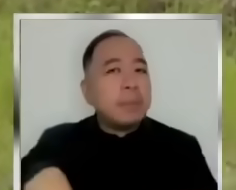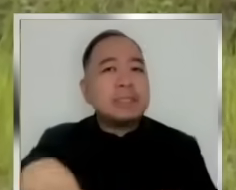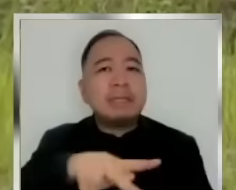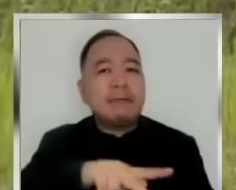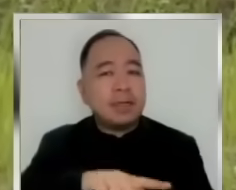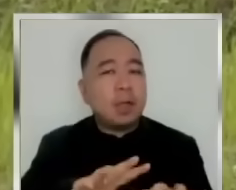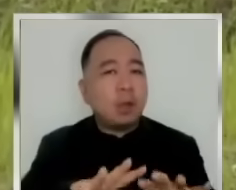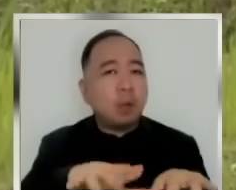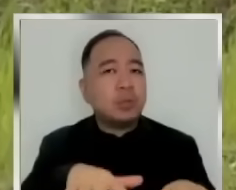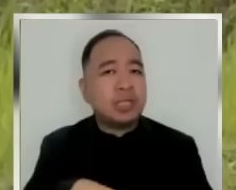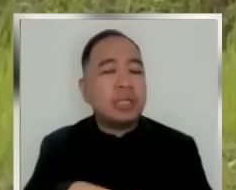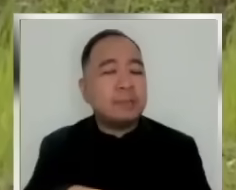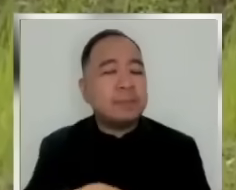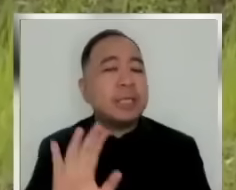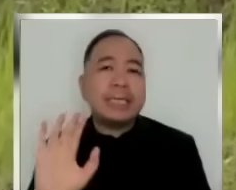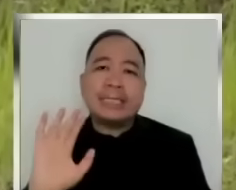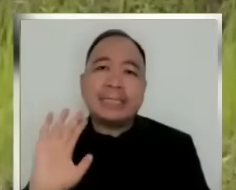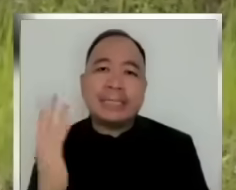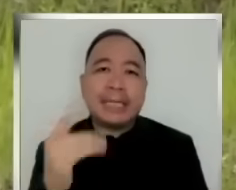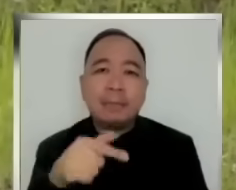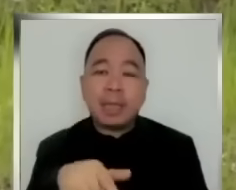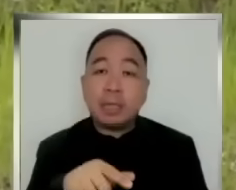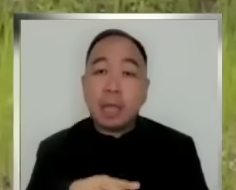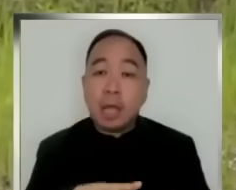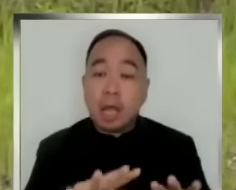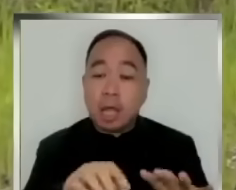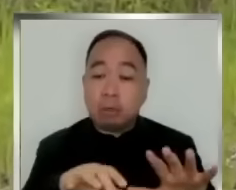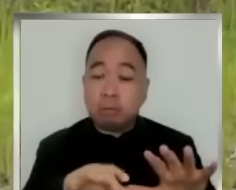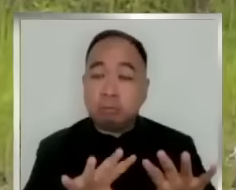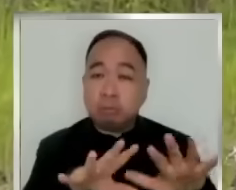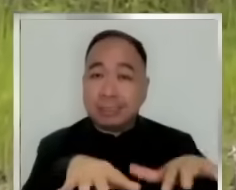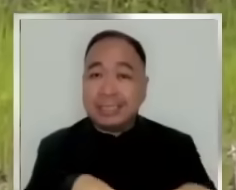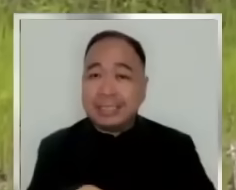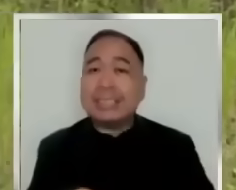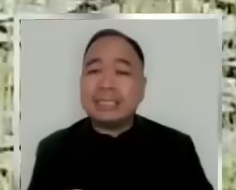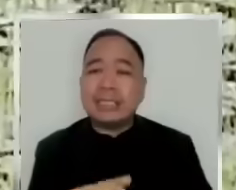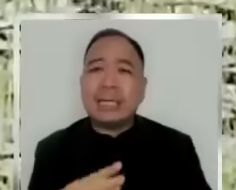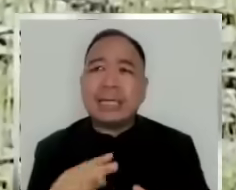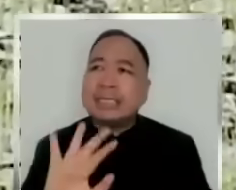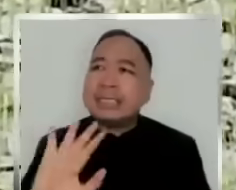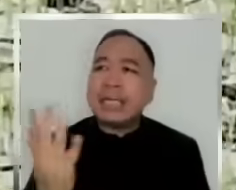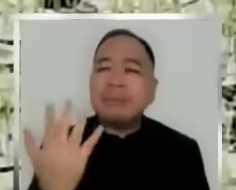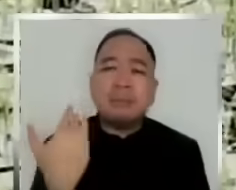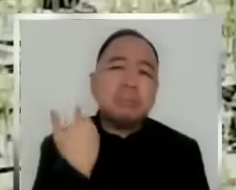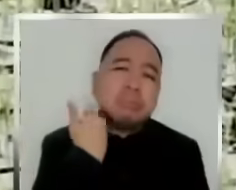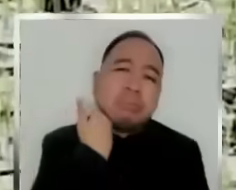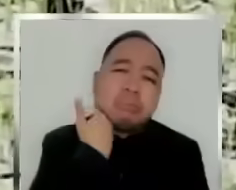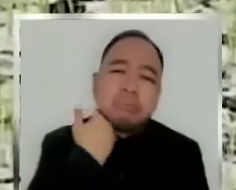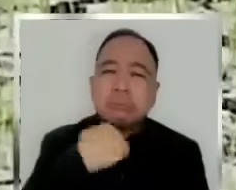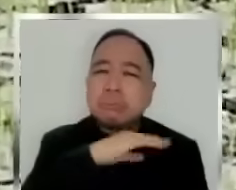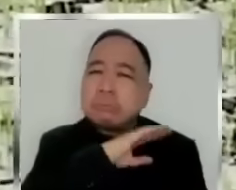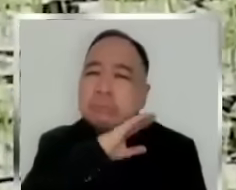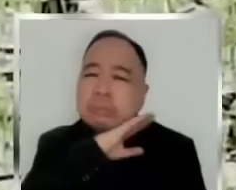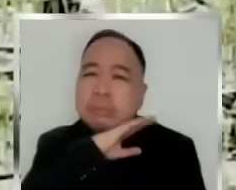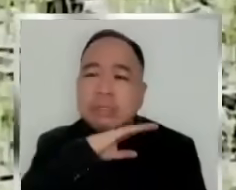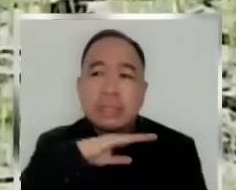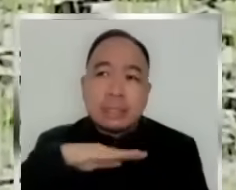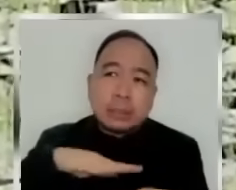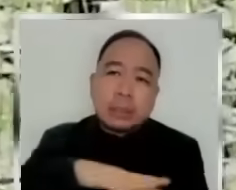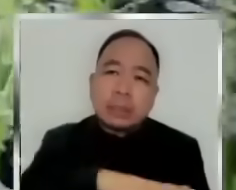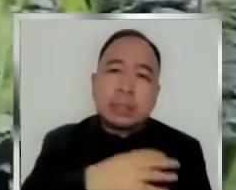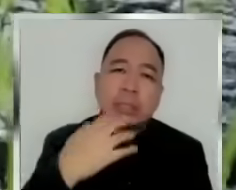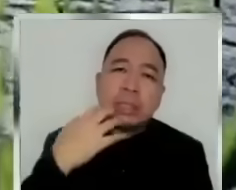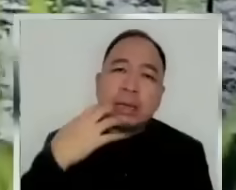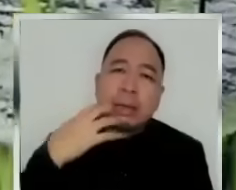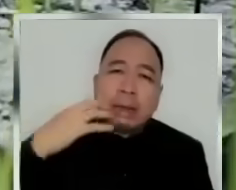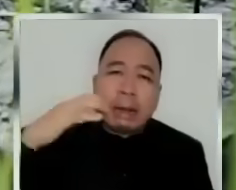parang nagkalagnat yung dagat Pasipiko. At yung pag-init na yon, eh nag-uuwi ng extreme weather